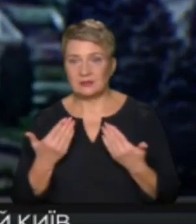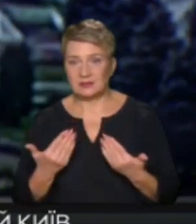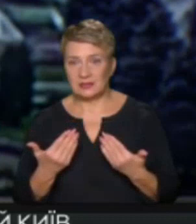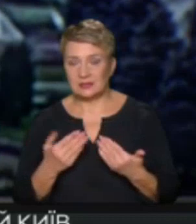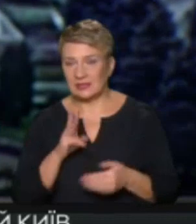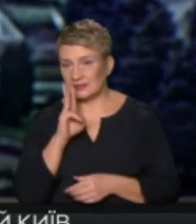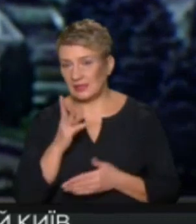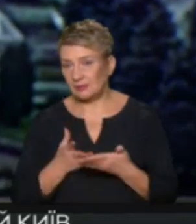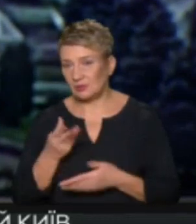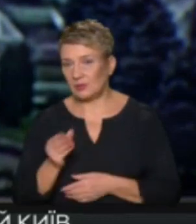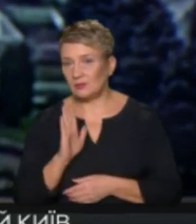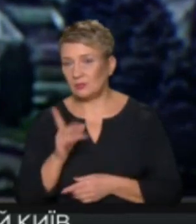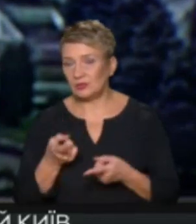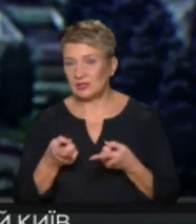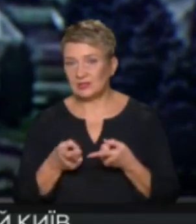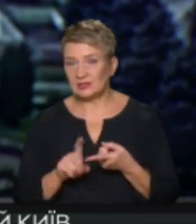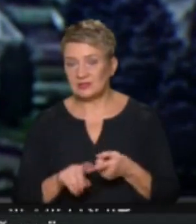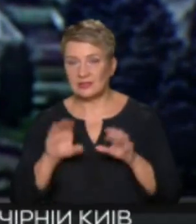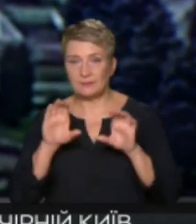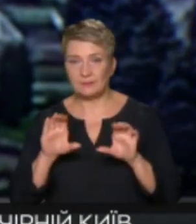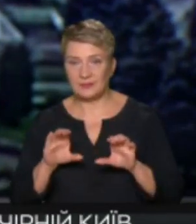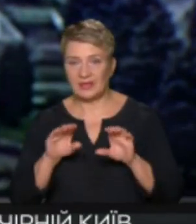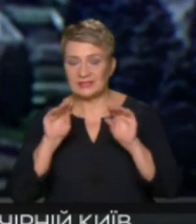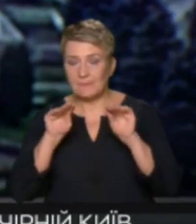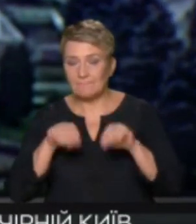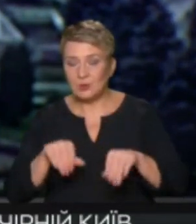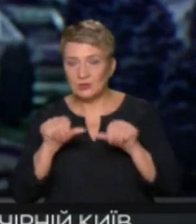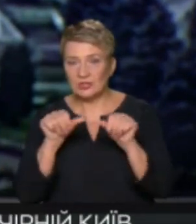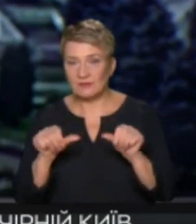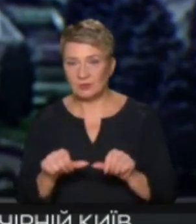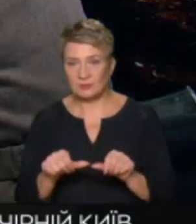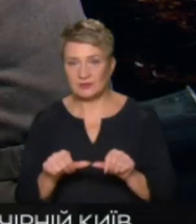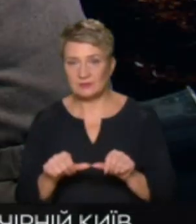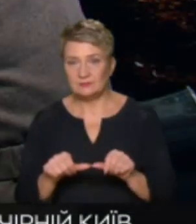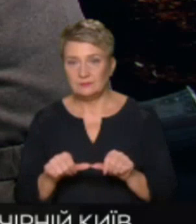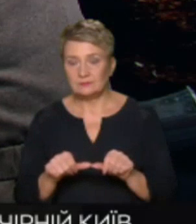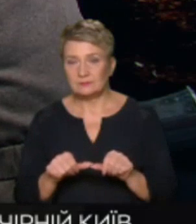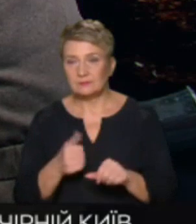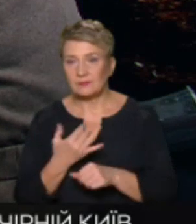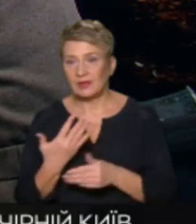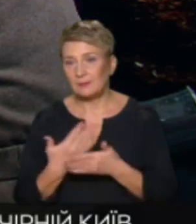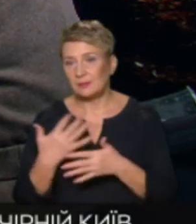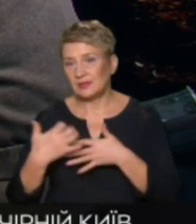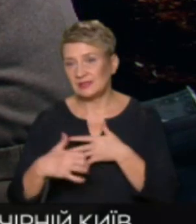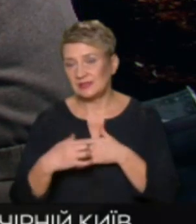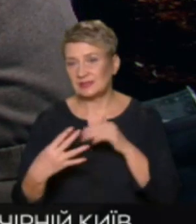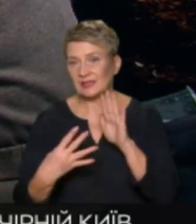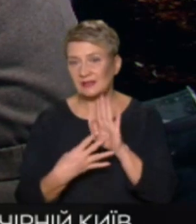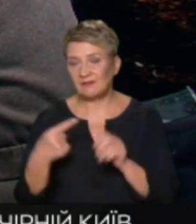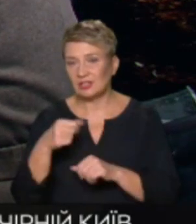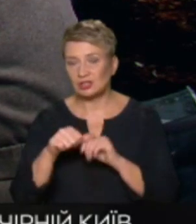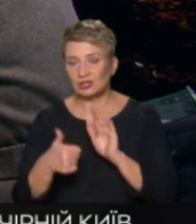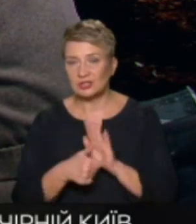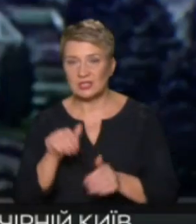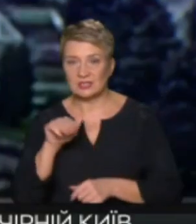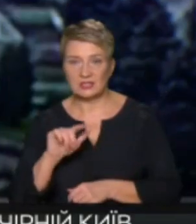буде залежати від, буде заповнюватися форма. І це від кількості, напевно? В кількості середня десь від 9-16 тисяч гривень